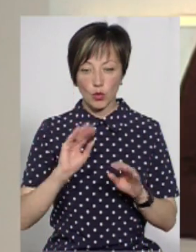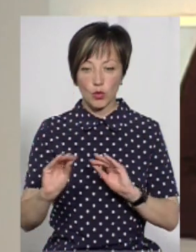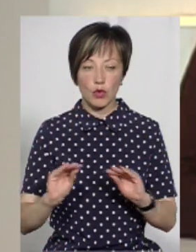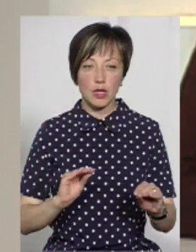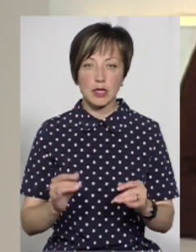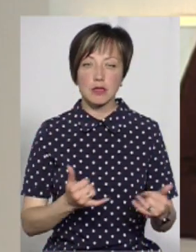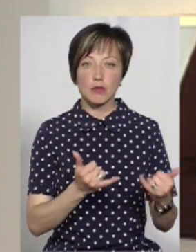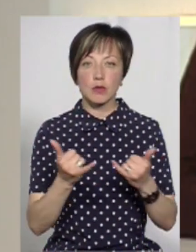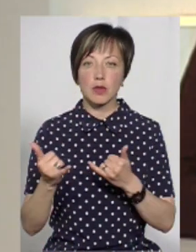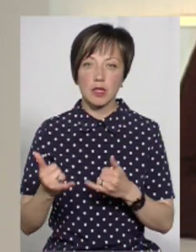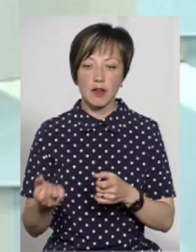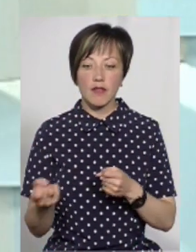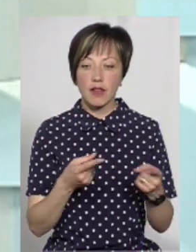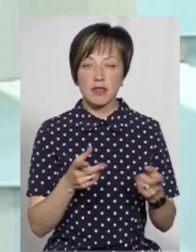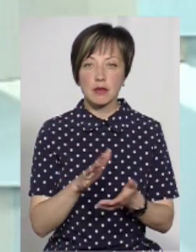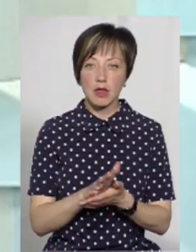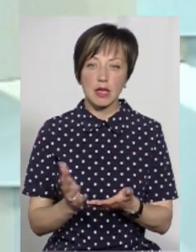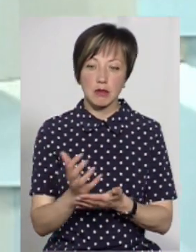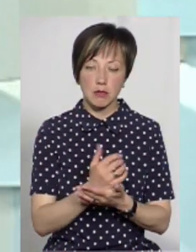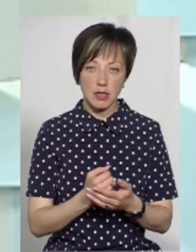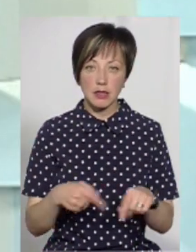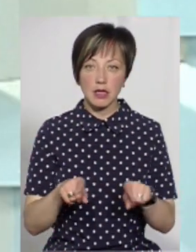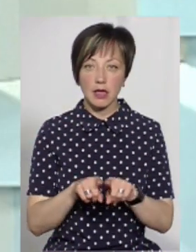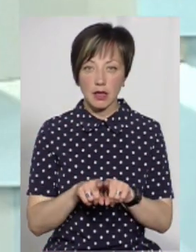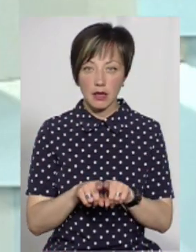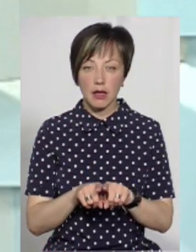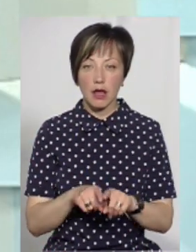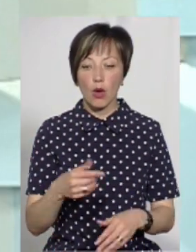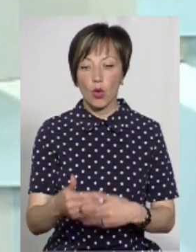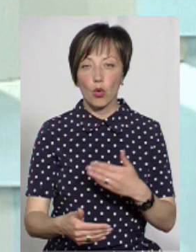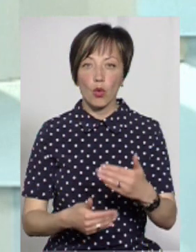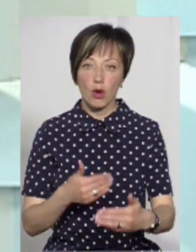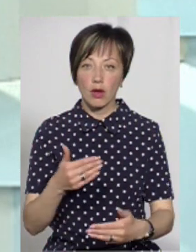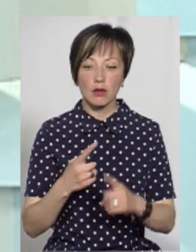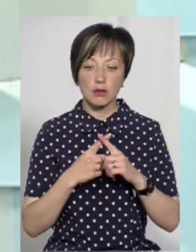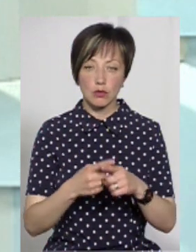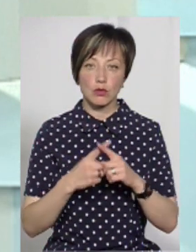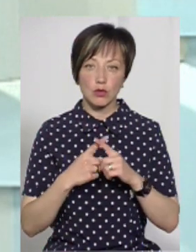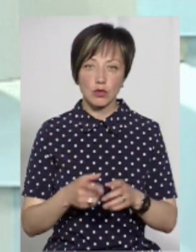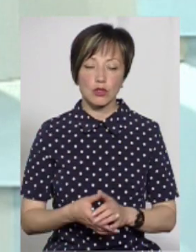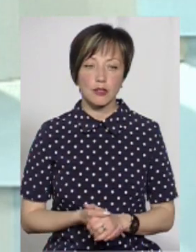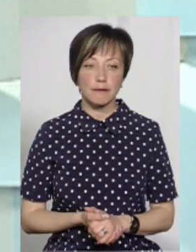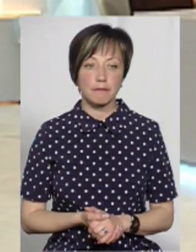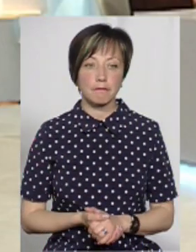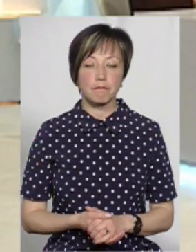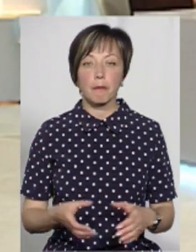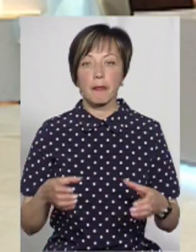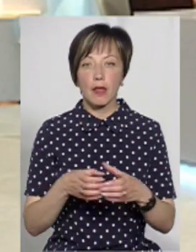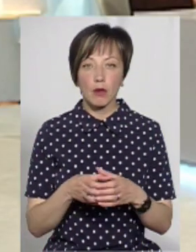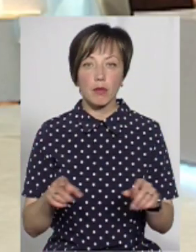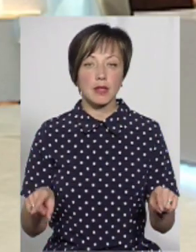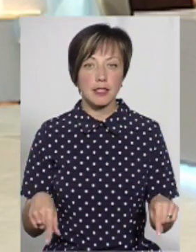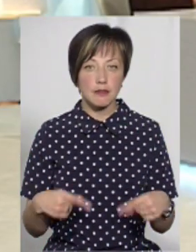їх, забезпечує вивіз сміття і збір сміття. Тобто це такі кроки на зустріч один одному. Тому що громада